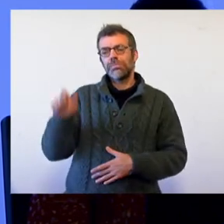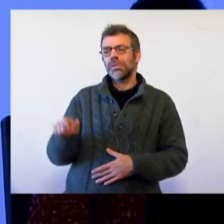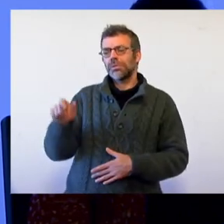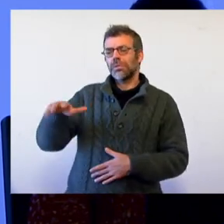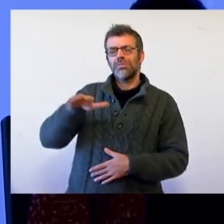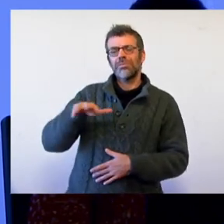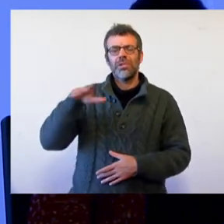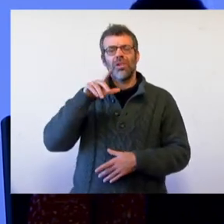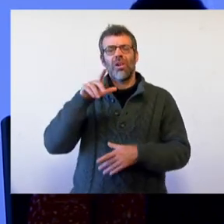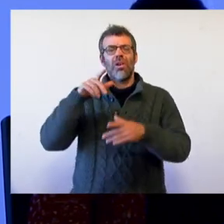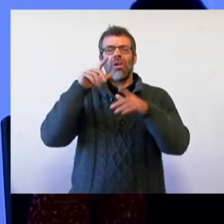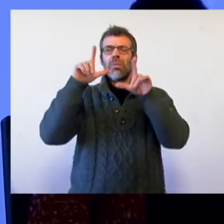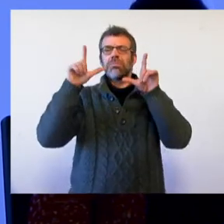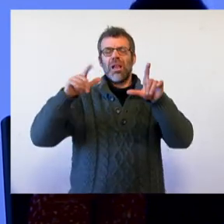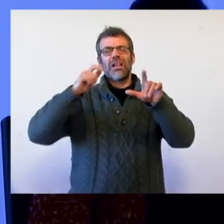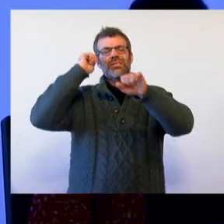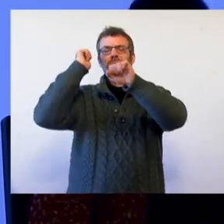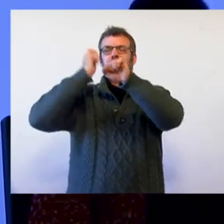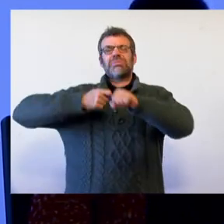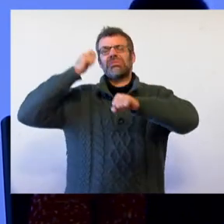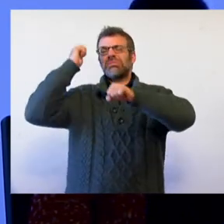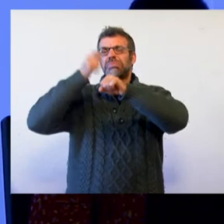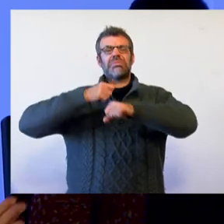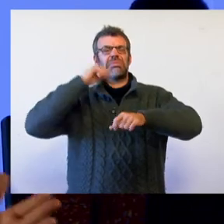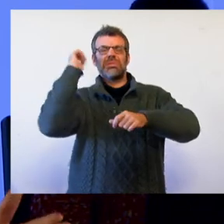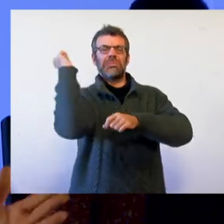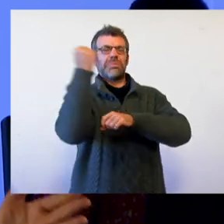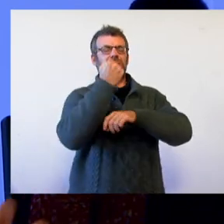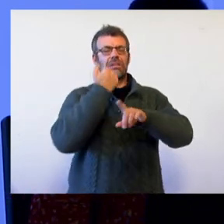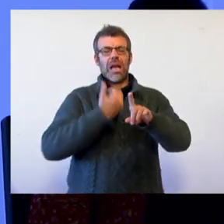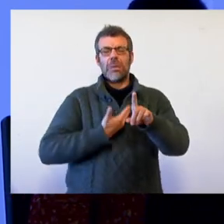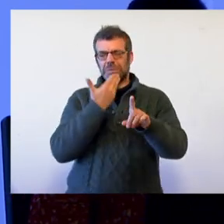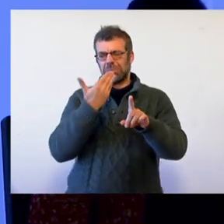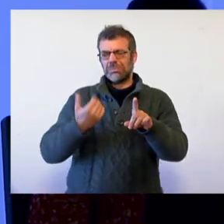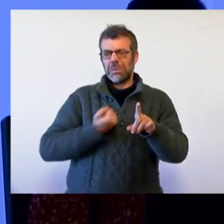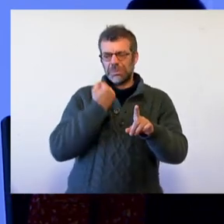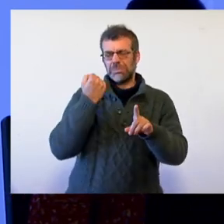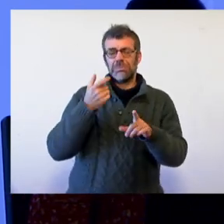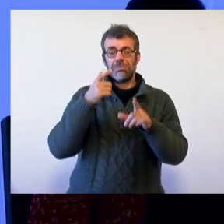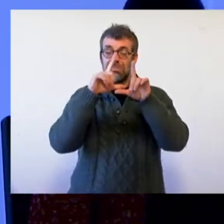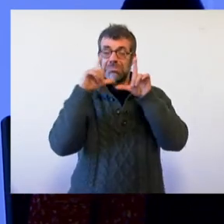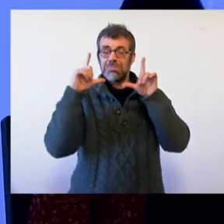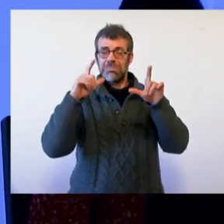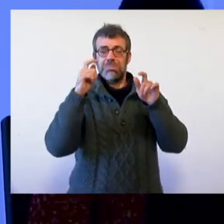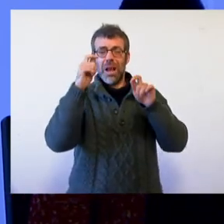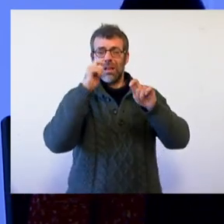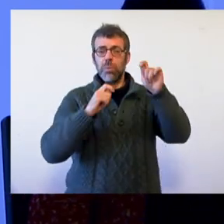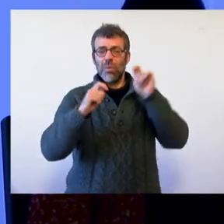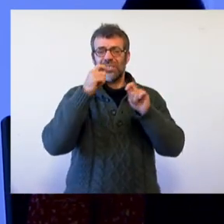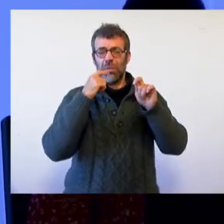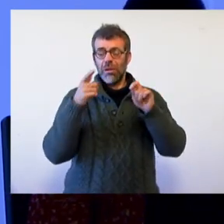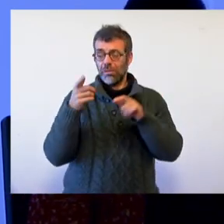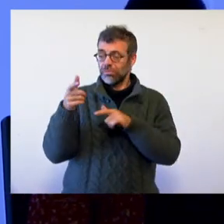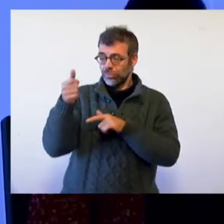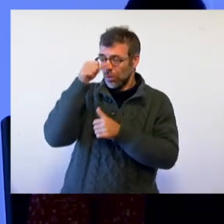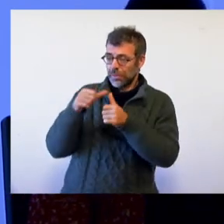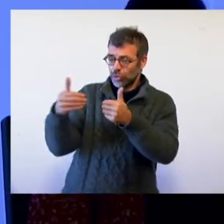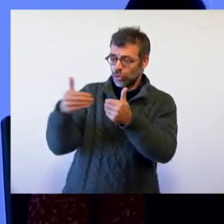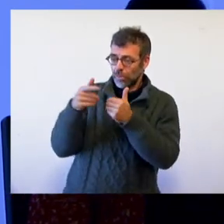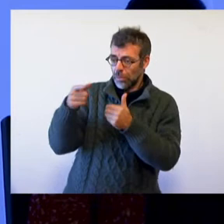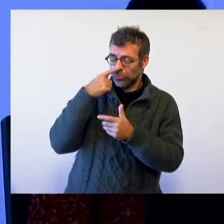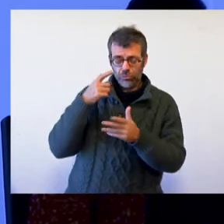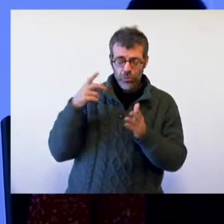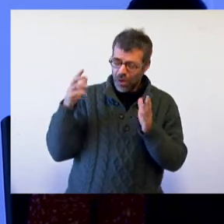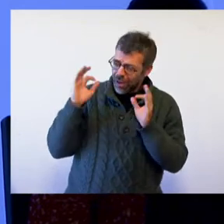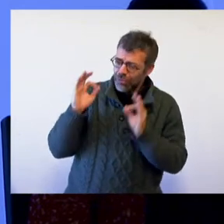ont souillé sa mémoire sur la plaque provisoire qui fut d'ailleurs, à votre demande, apposée et tellement légitime.